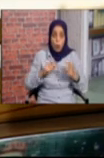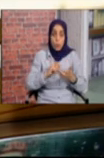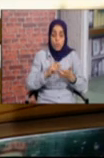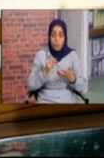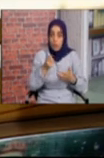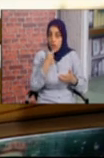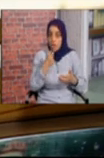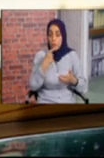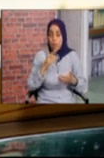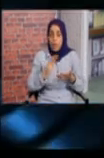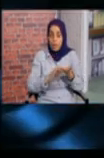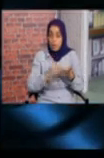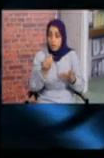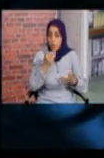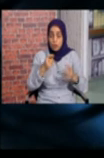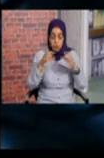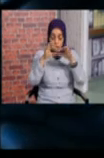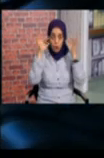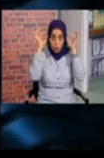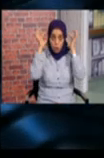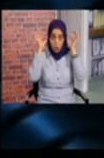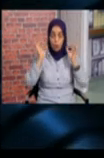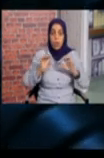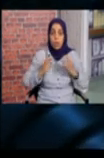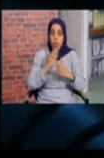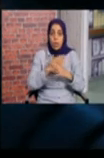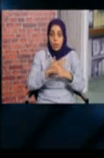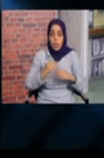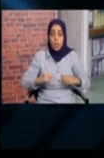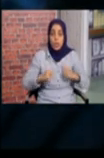المجاني وكمان بتعمل قياس النضارة علشان